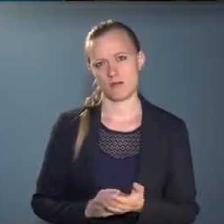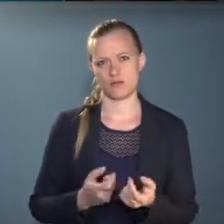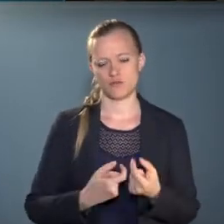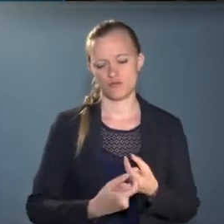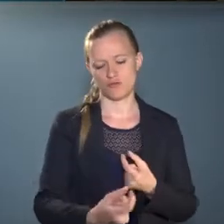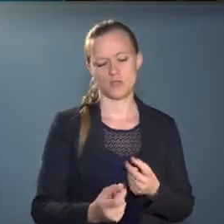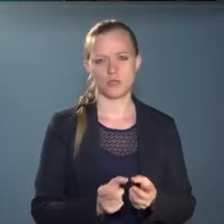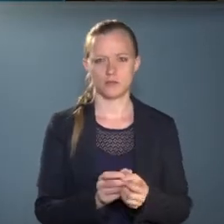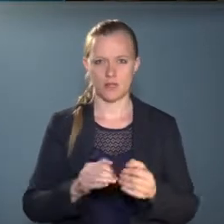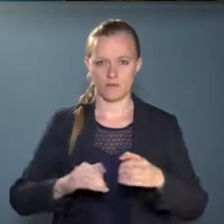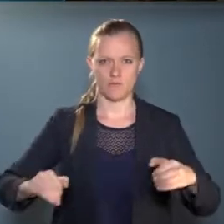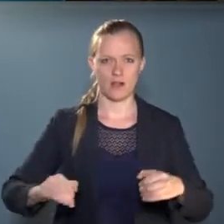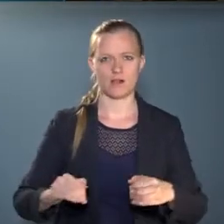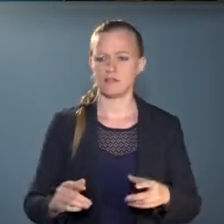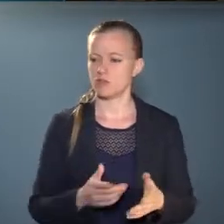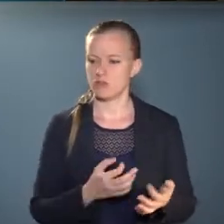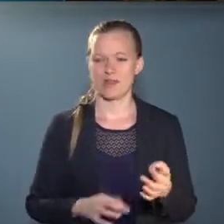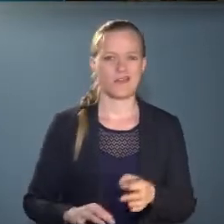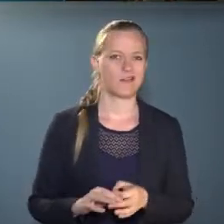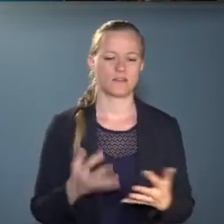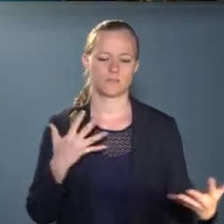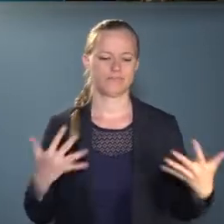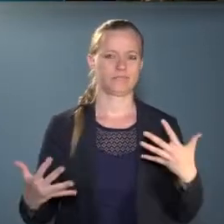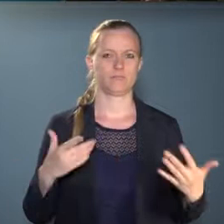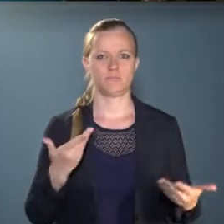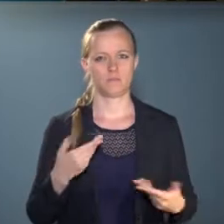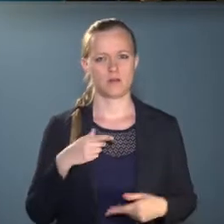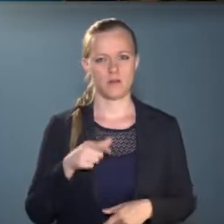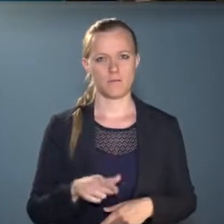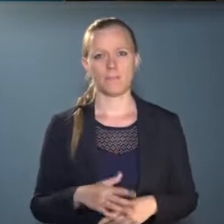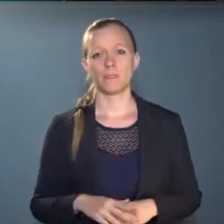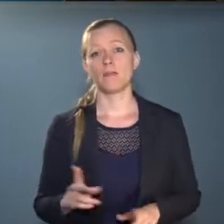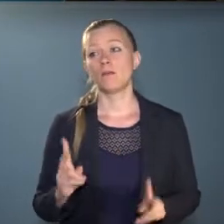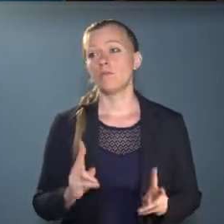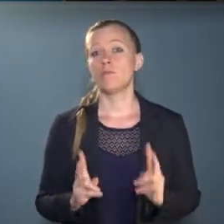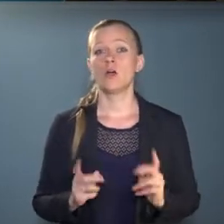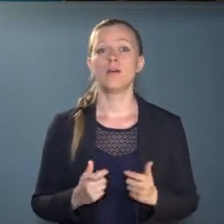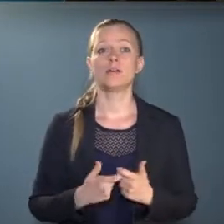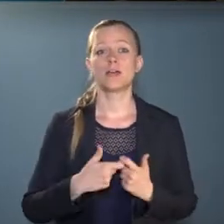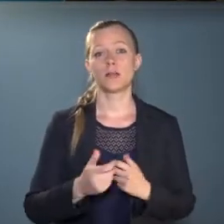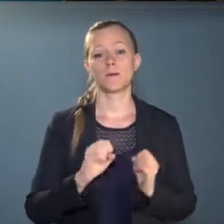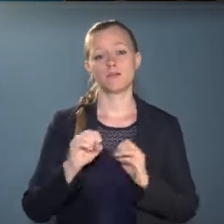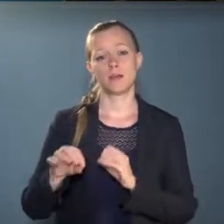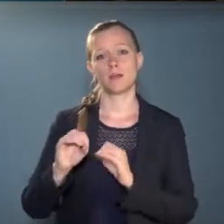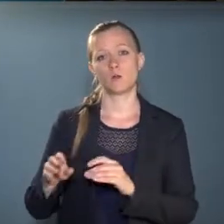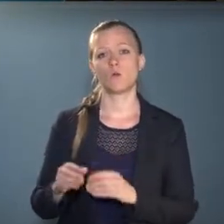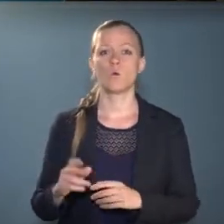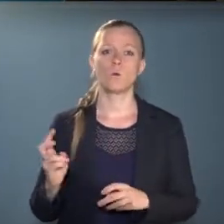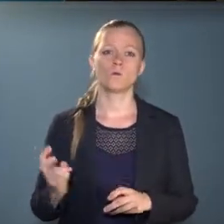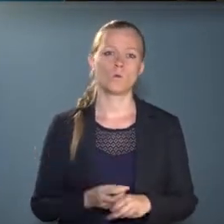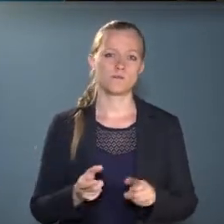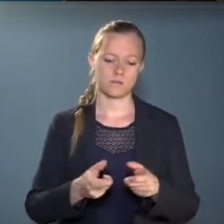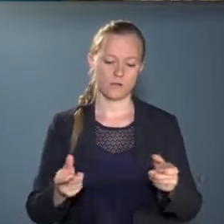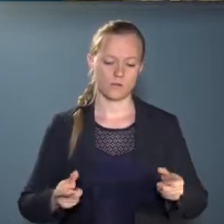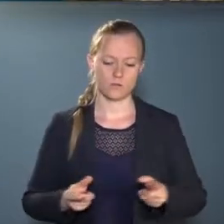elválasztással feldobja az egész környezetet. Aztán vannak kerékpártalók, amik kockakő burkolattal